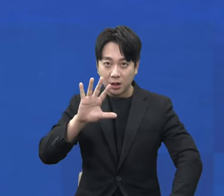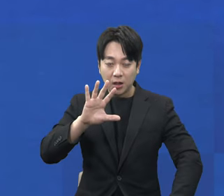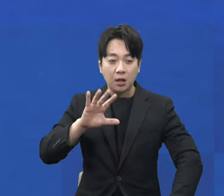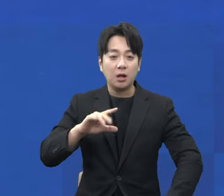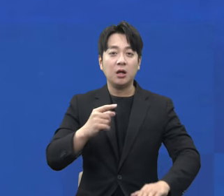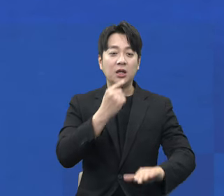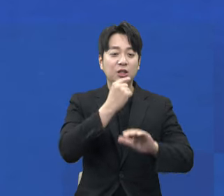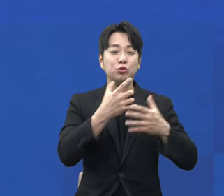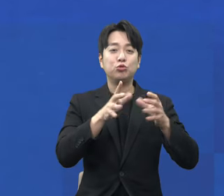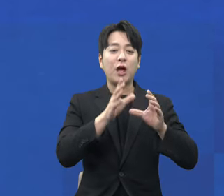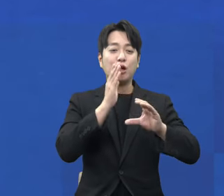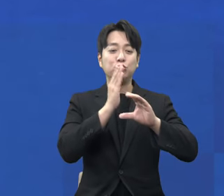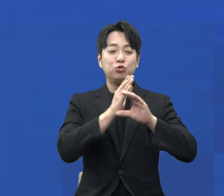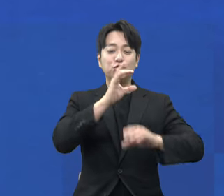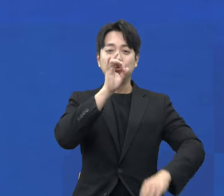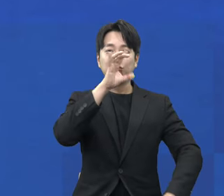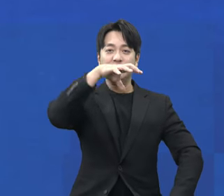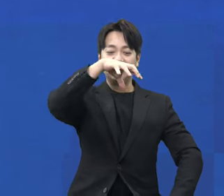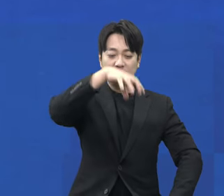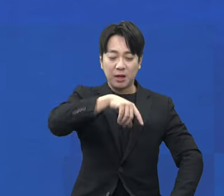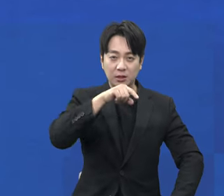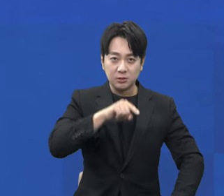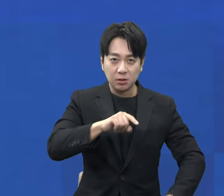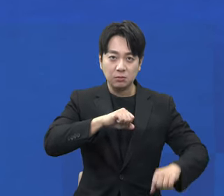선도하는 청년위원회를 만들겠습니다.